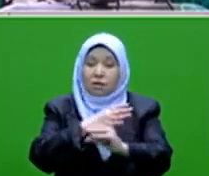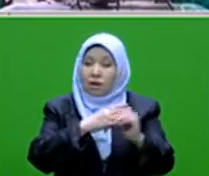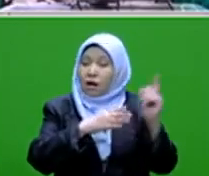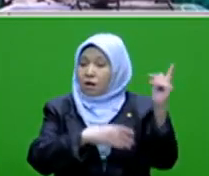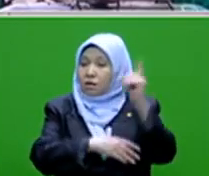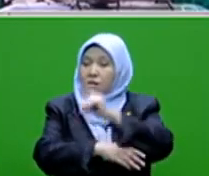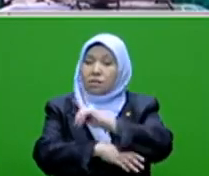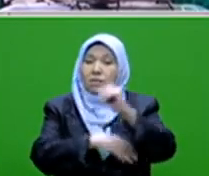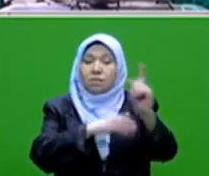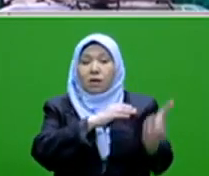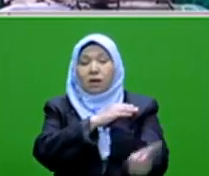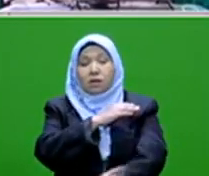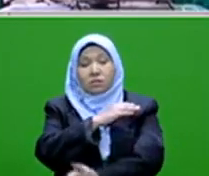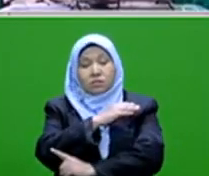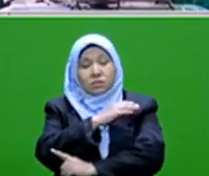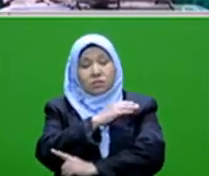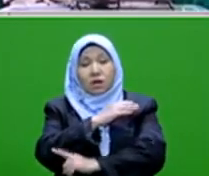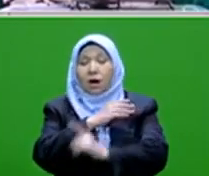الدين